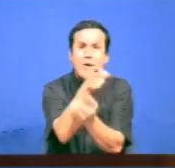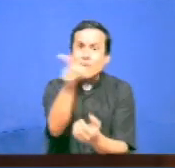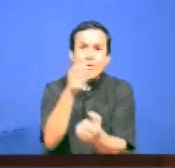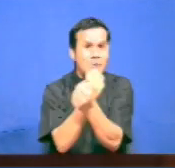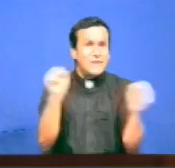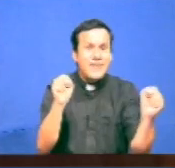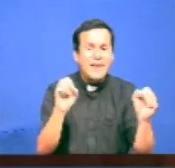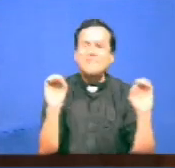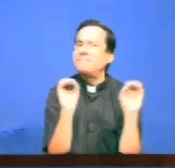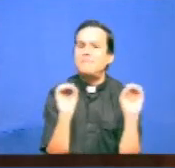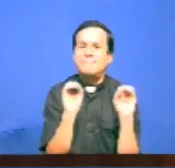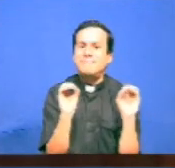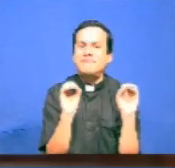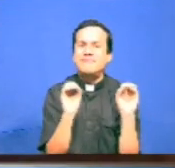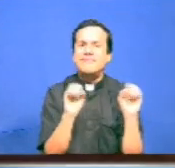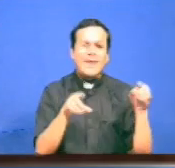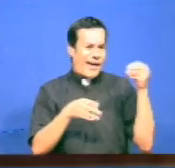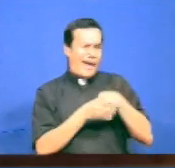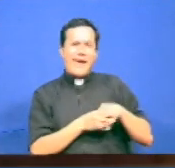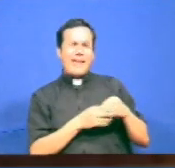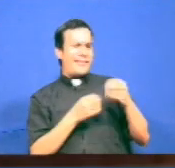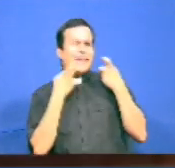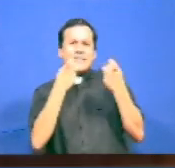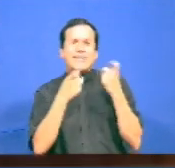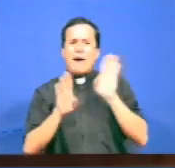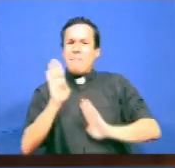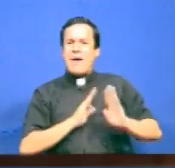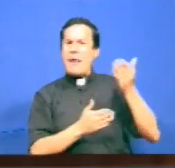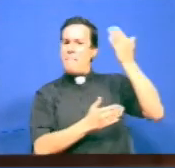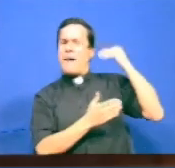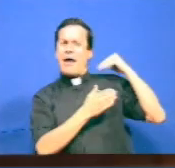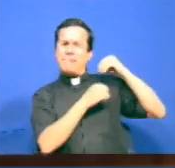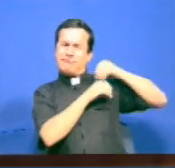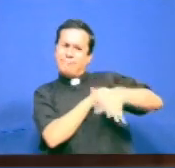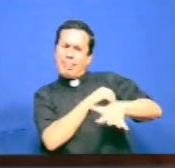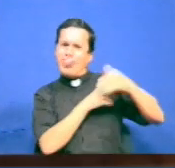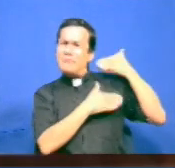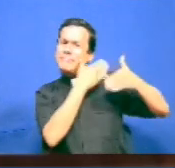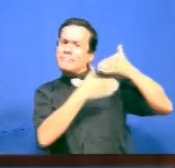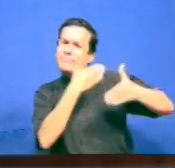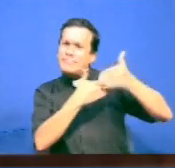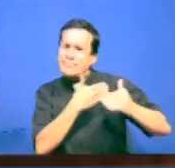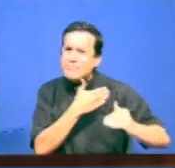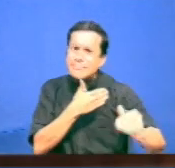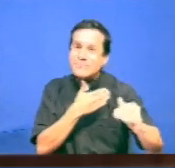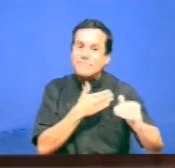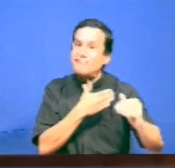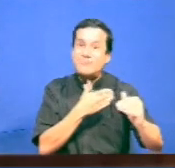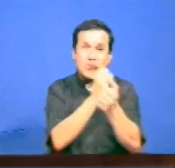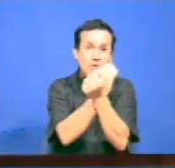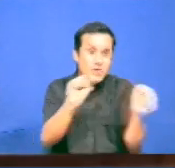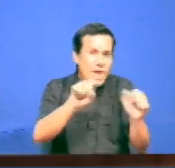mwenendo wenu wa upuzi mlio upokea kwa baba zenu, bali mmekombolewa kwa